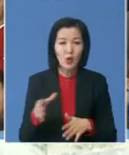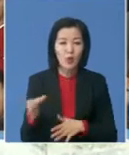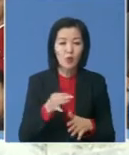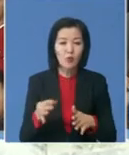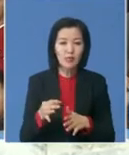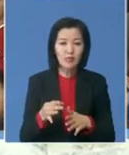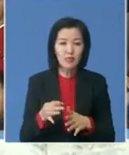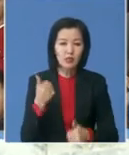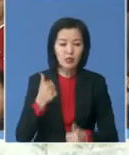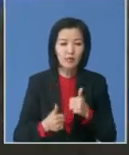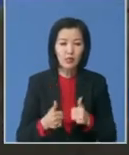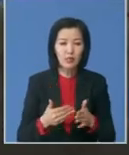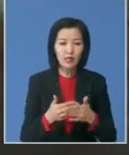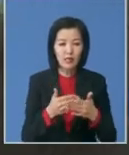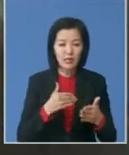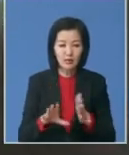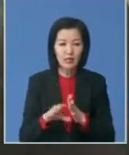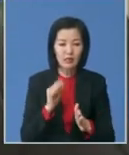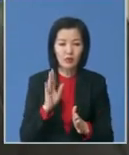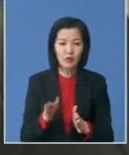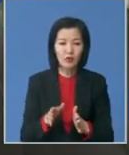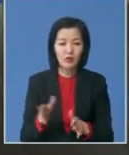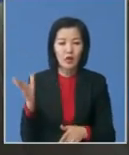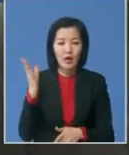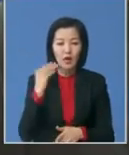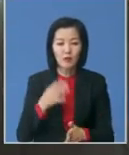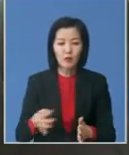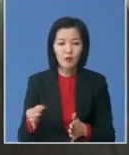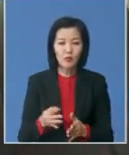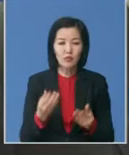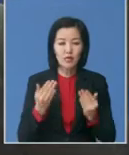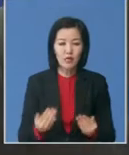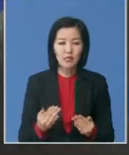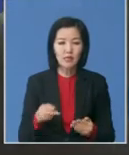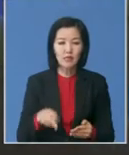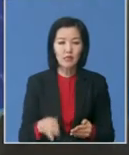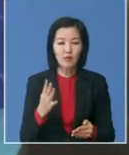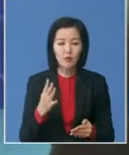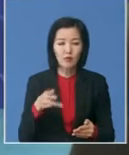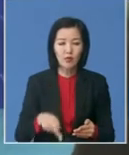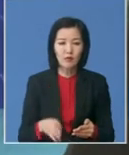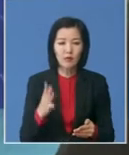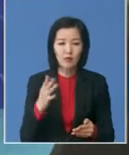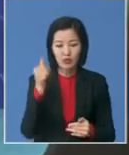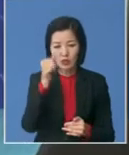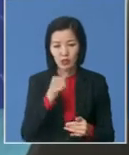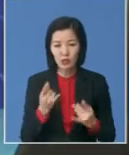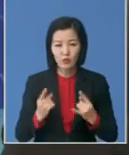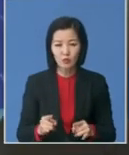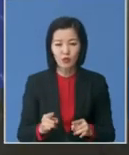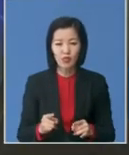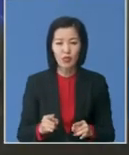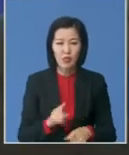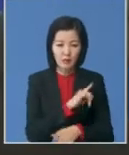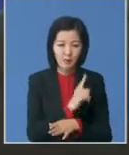чемпионатына іріктеу болып саналады. Жақсы балалар бар Алматы облысында. Қазірде мысалы 2004-2005 жылғы туған кіші жас сұндар арасында